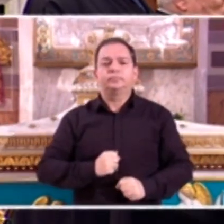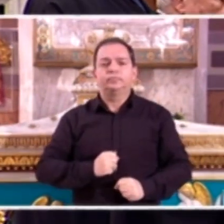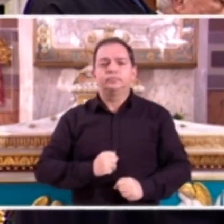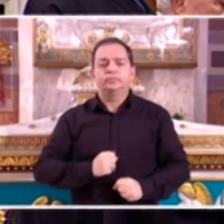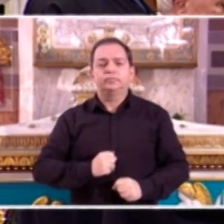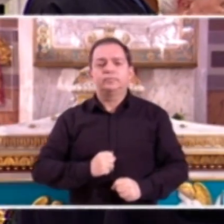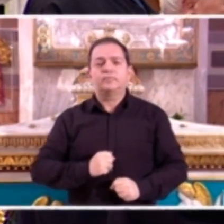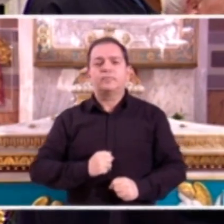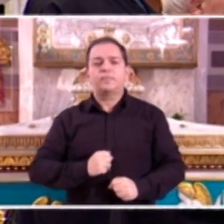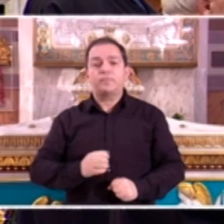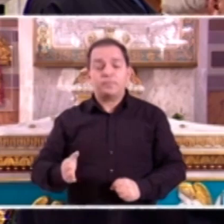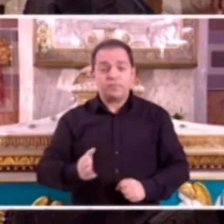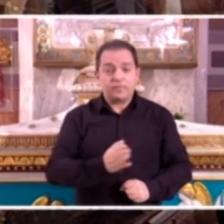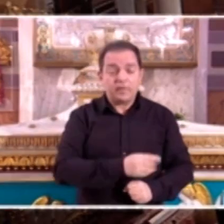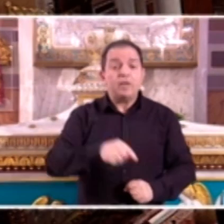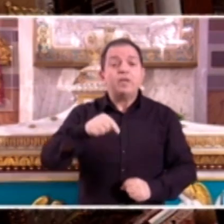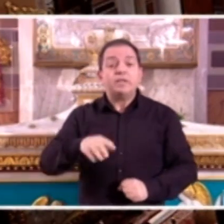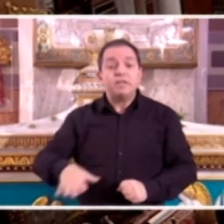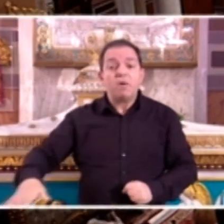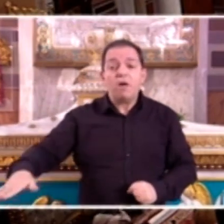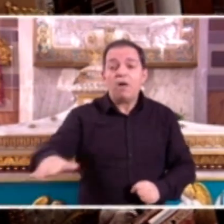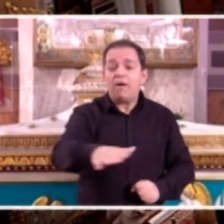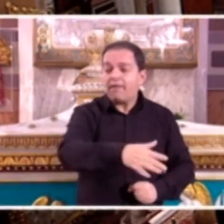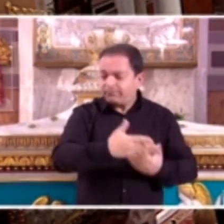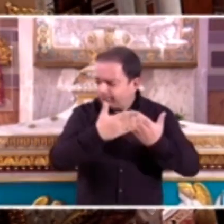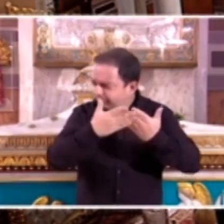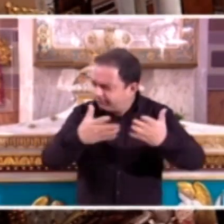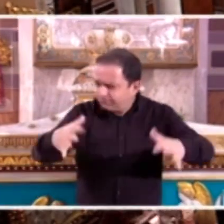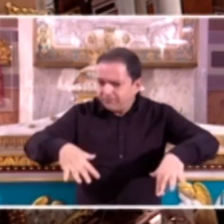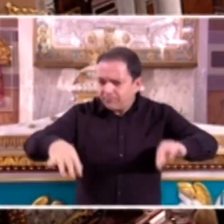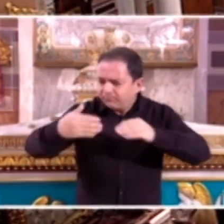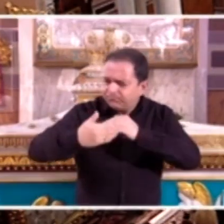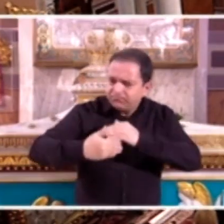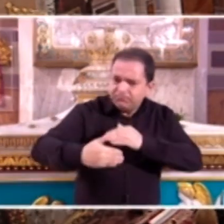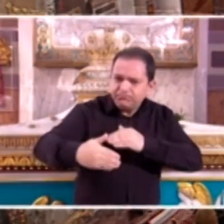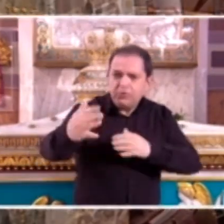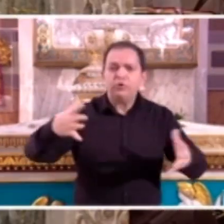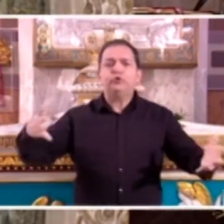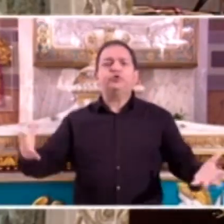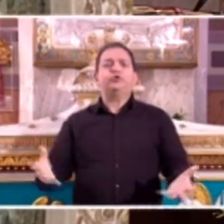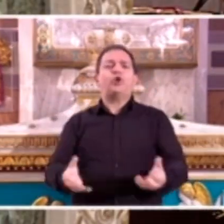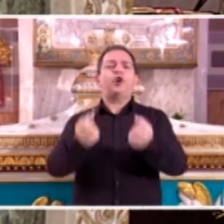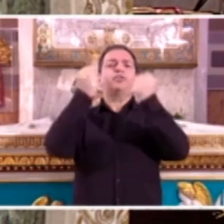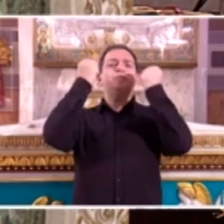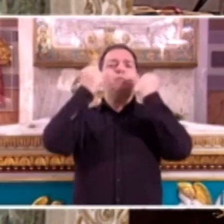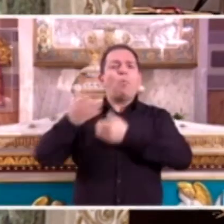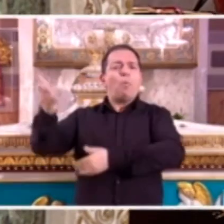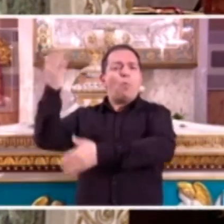ημός. Σήμερον τη σωτηρία ημών το κεφάλαιο και